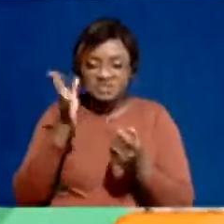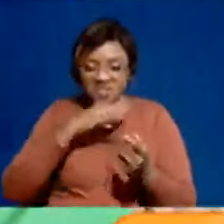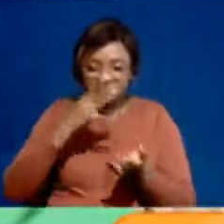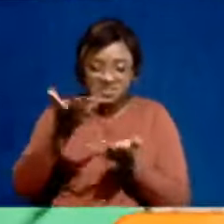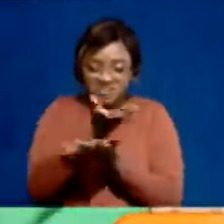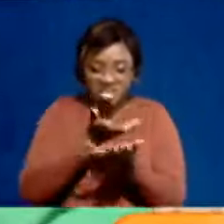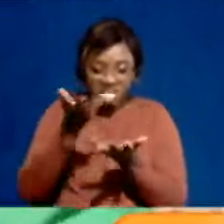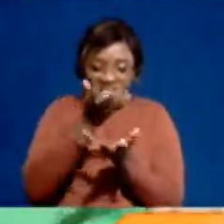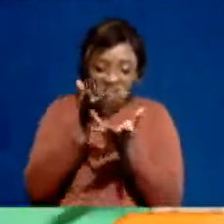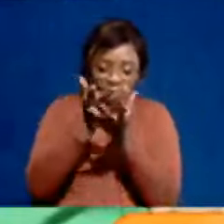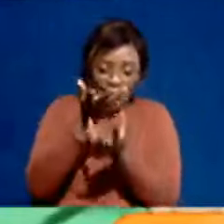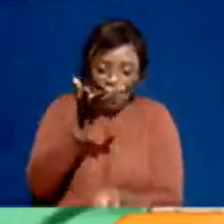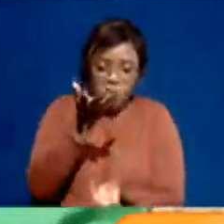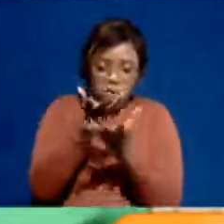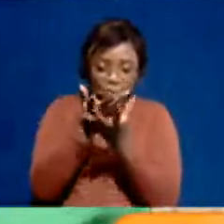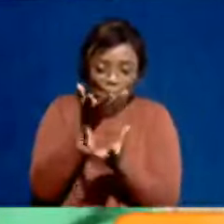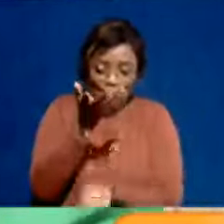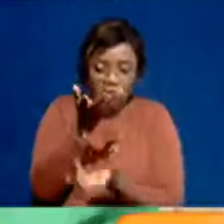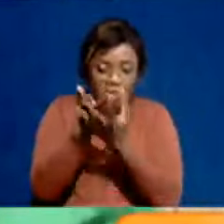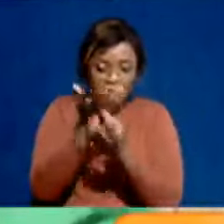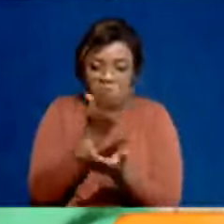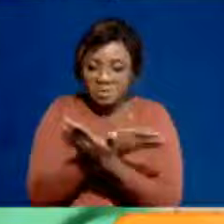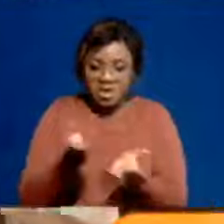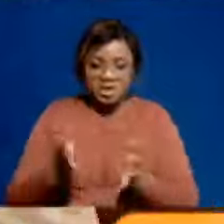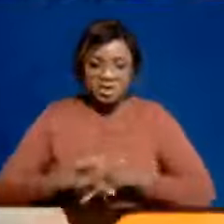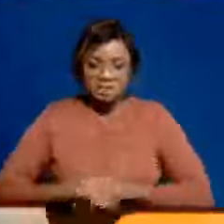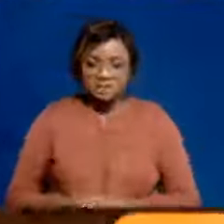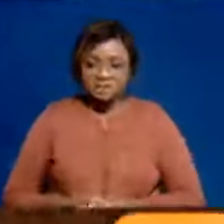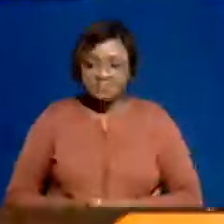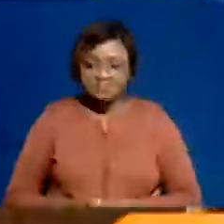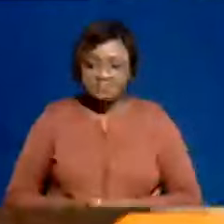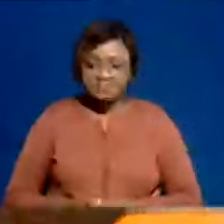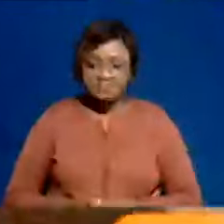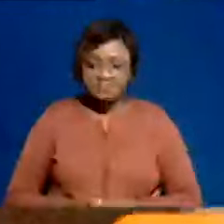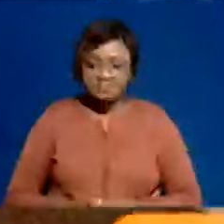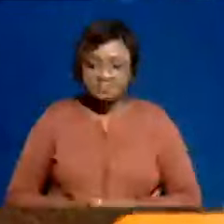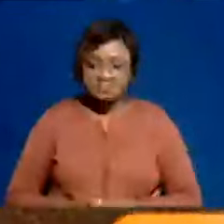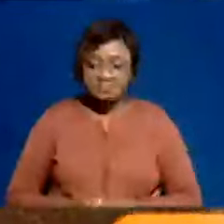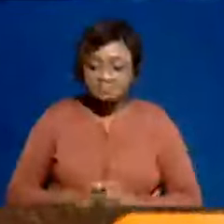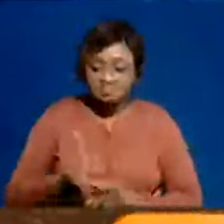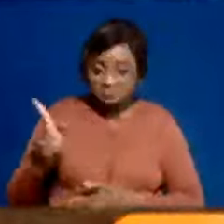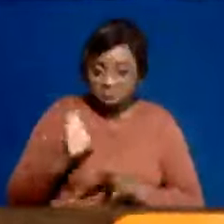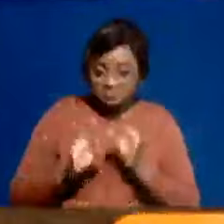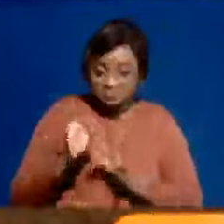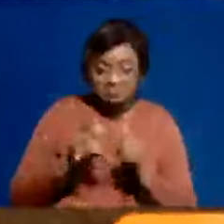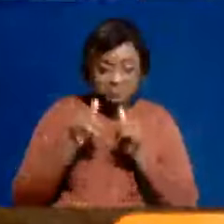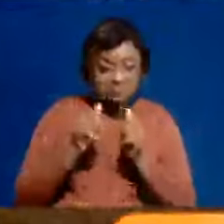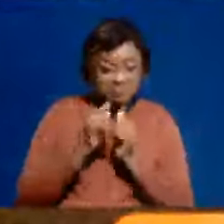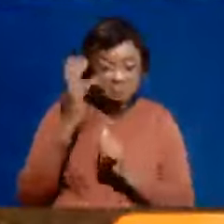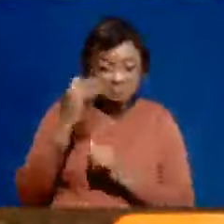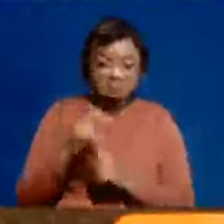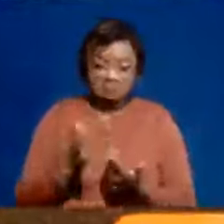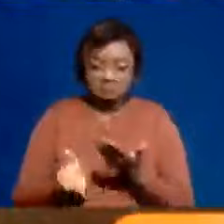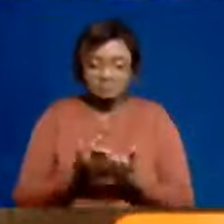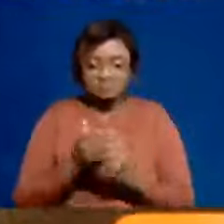wa nguruwe ama ya mnyama ambayo tunaweka. Mojawapo ya faida za kutumia mbinu hii ni kupunguzwa kwa gharama